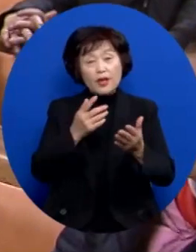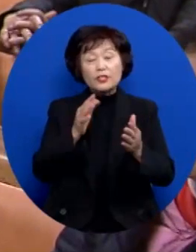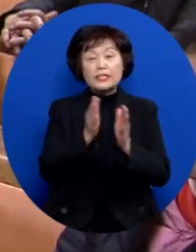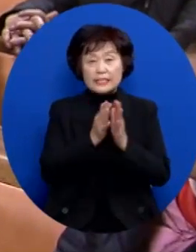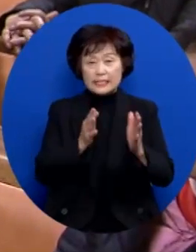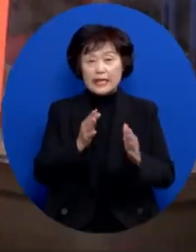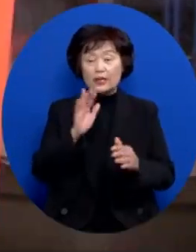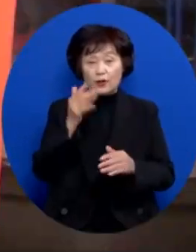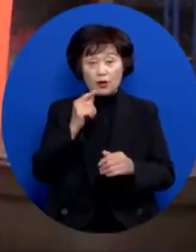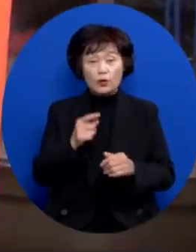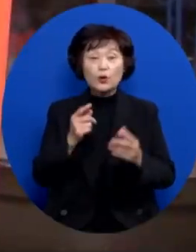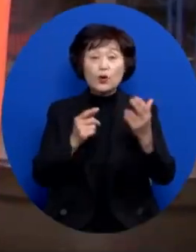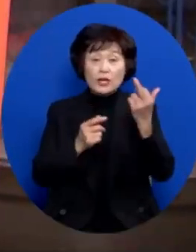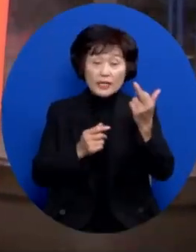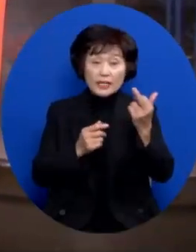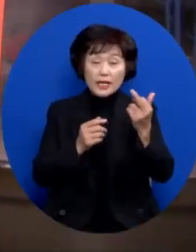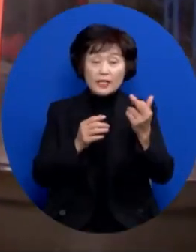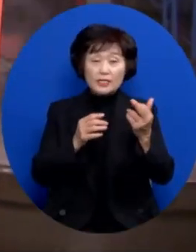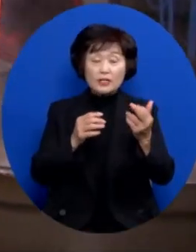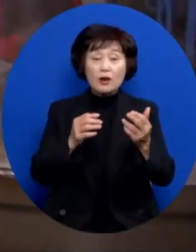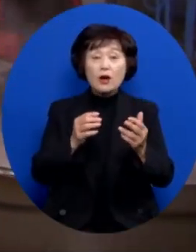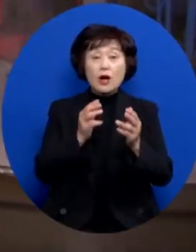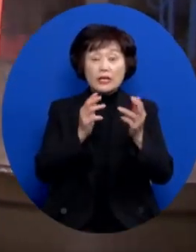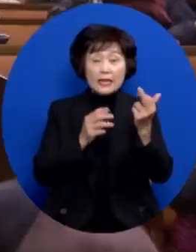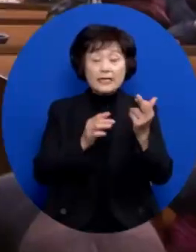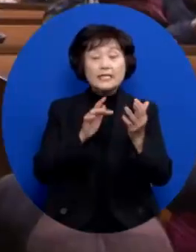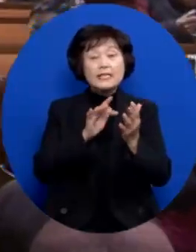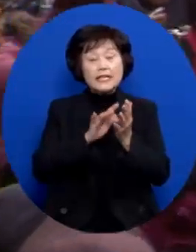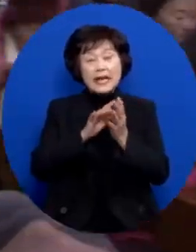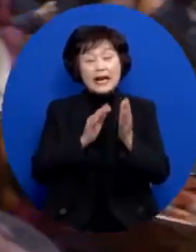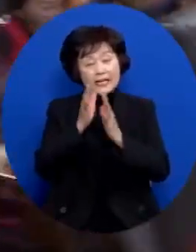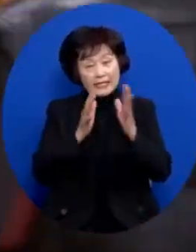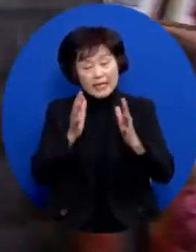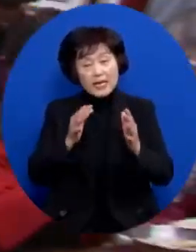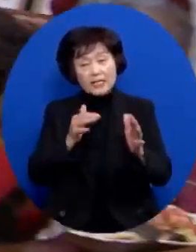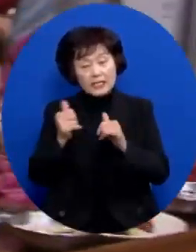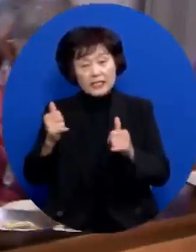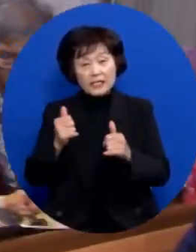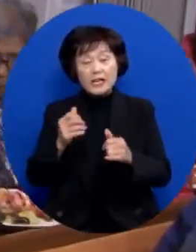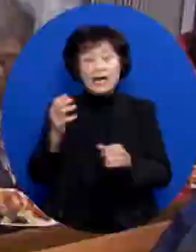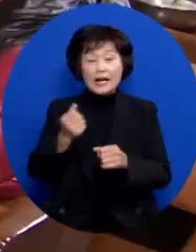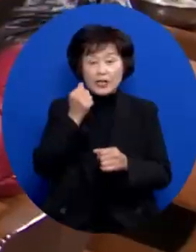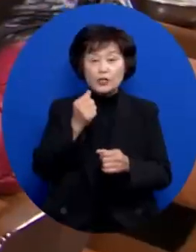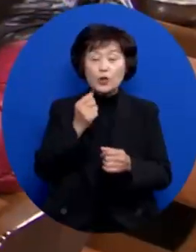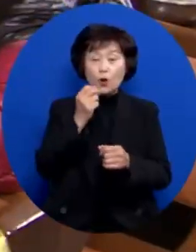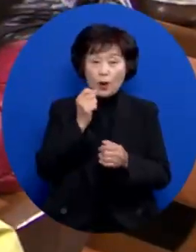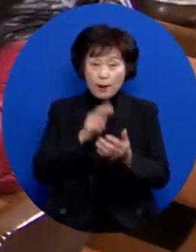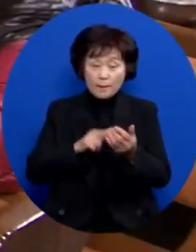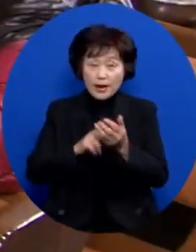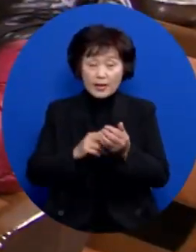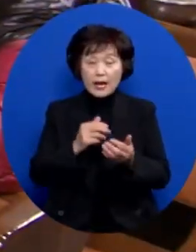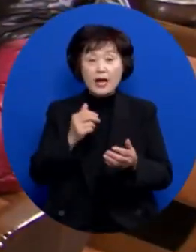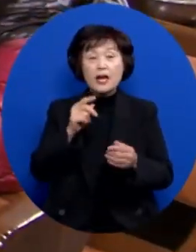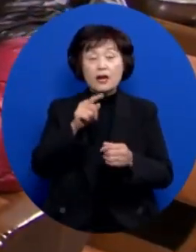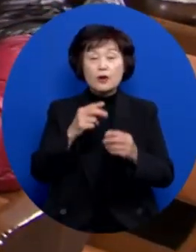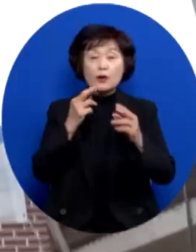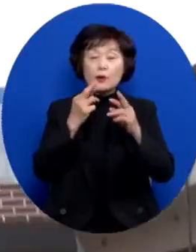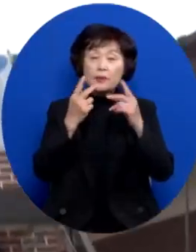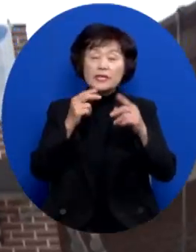산에서 채취한 산야초와 직접 재배한 야채를 판매하며 노숙인들의 식사를 비닐하우스 교회에서